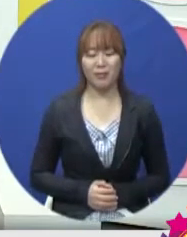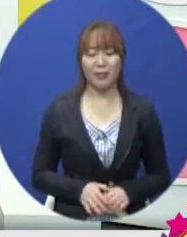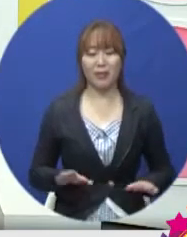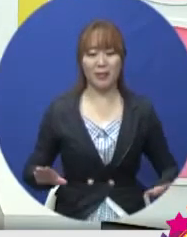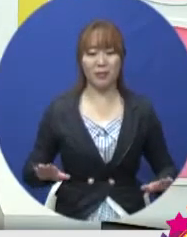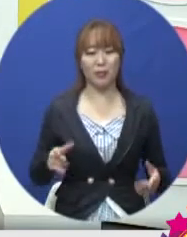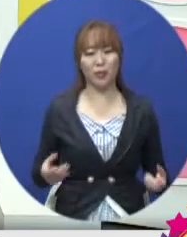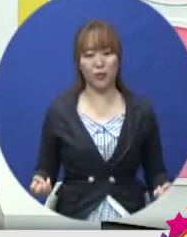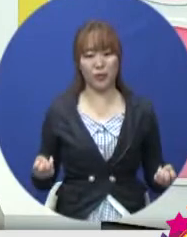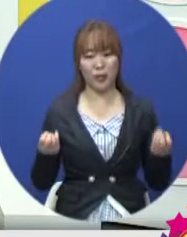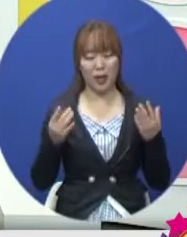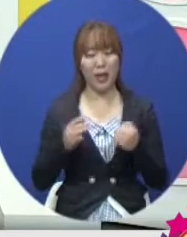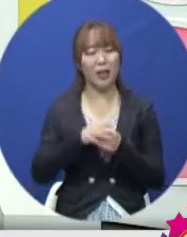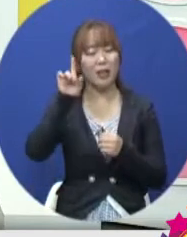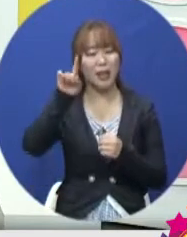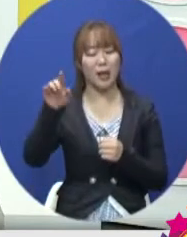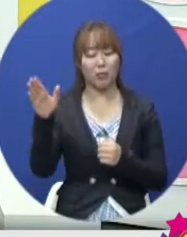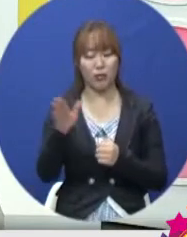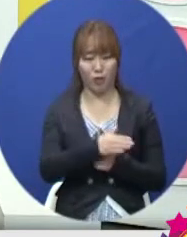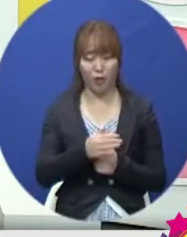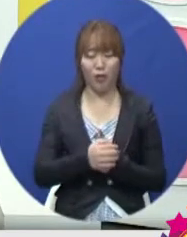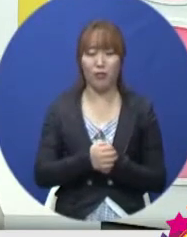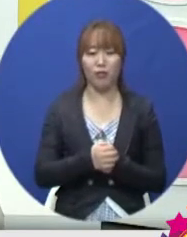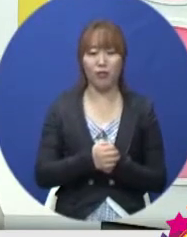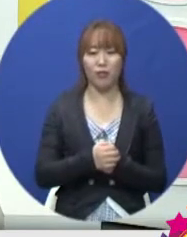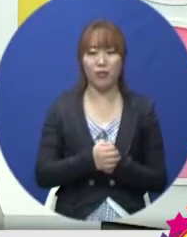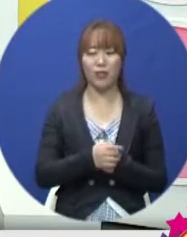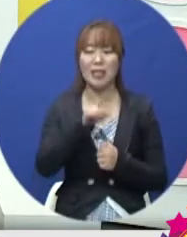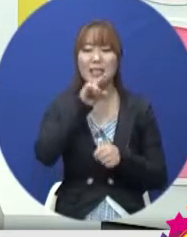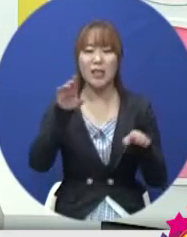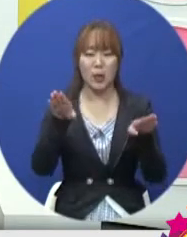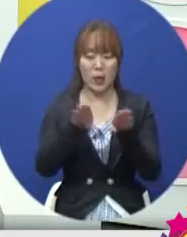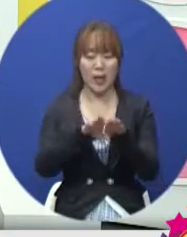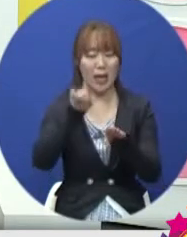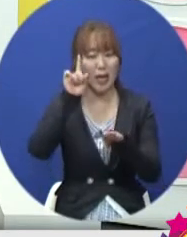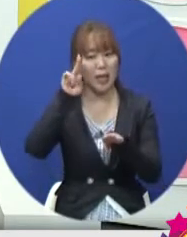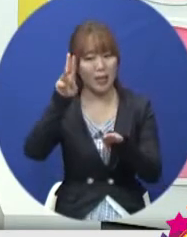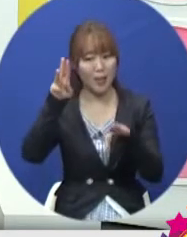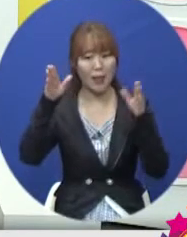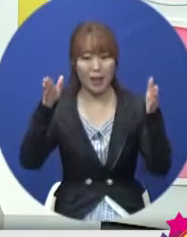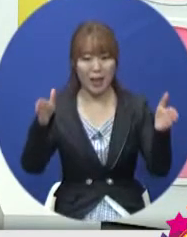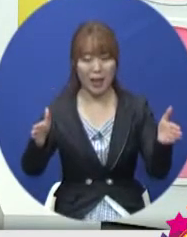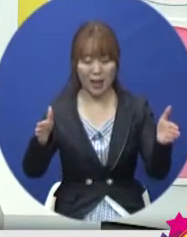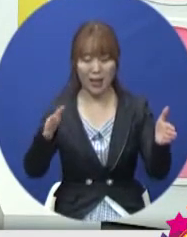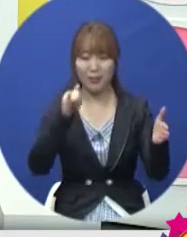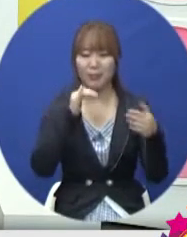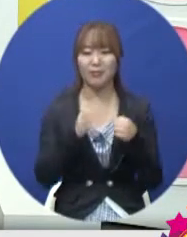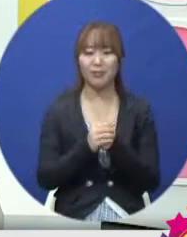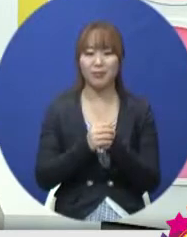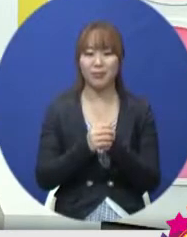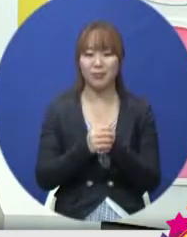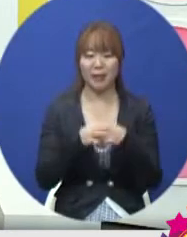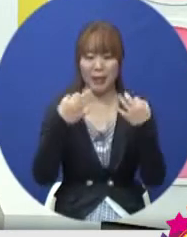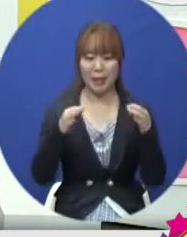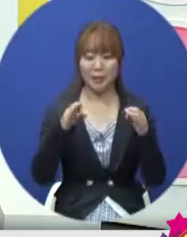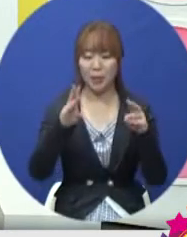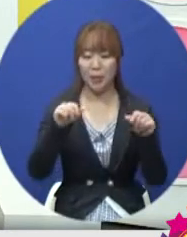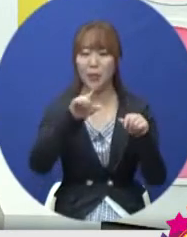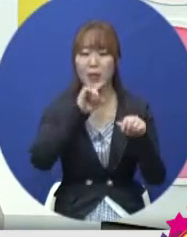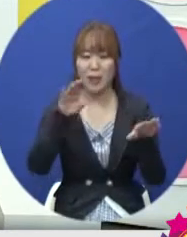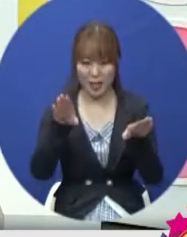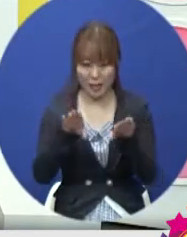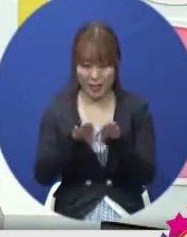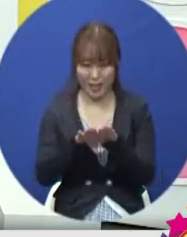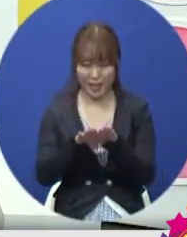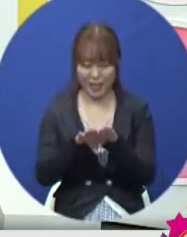축제가 내일부터 네. 일요일까지 3일간 지금 축제가 예, 진행이 될 텐데요. 금, 토, 일. 네. 그거 내가